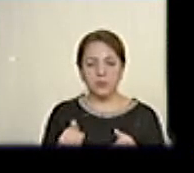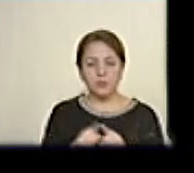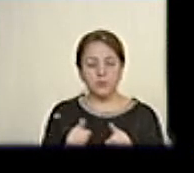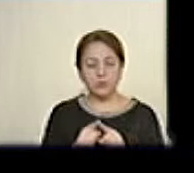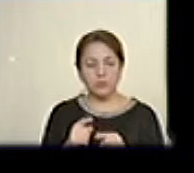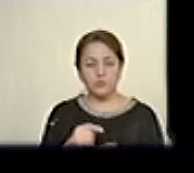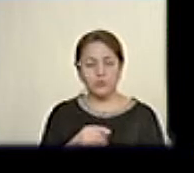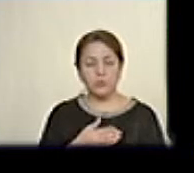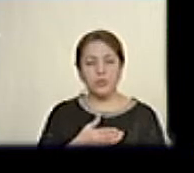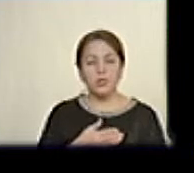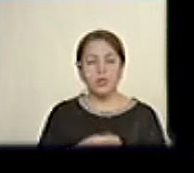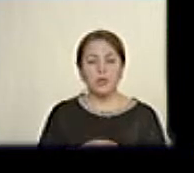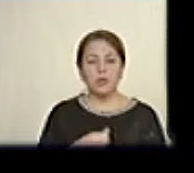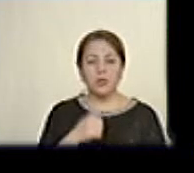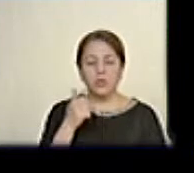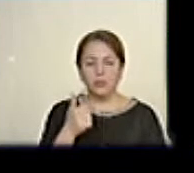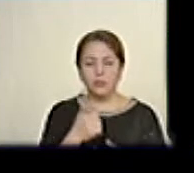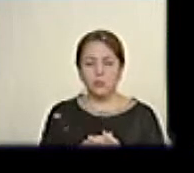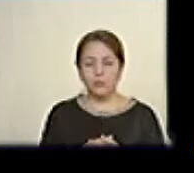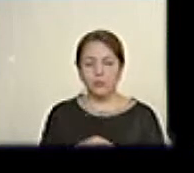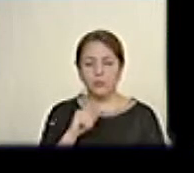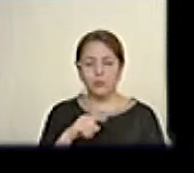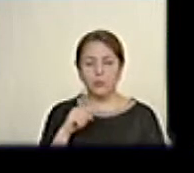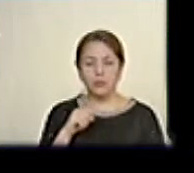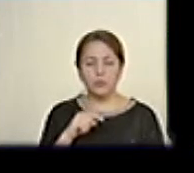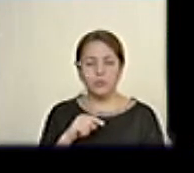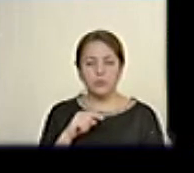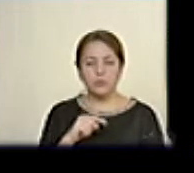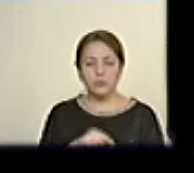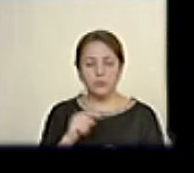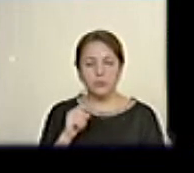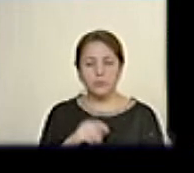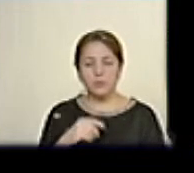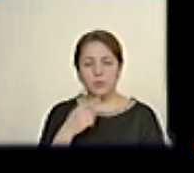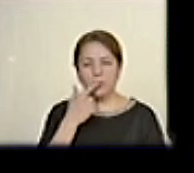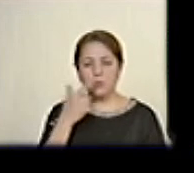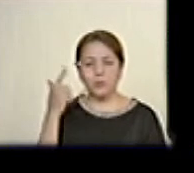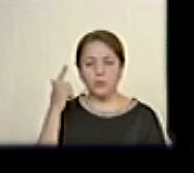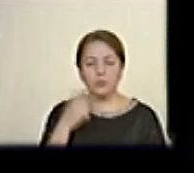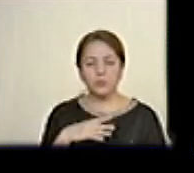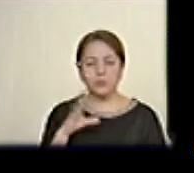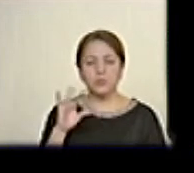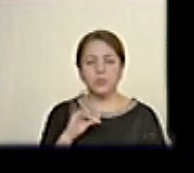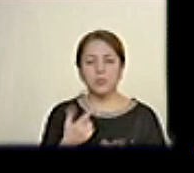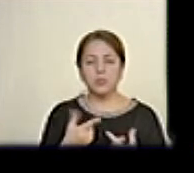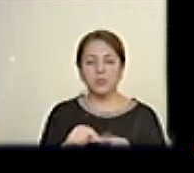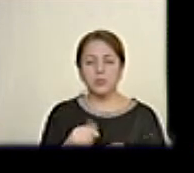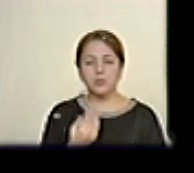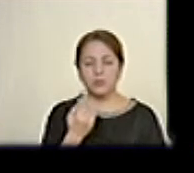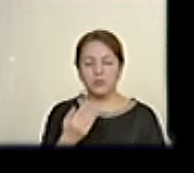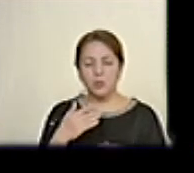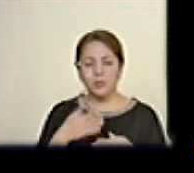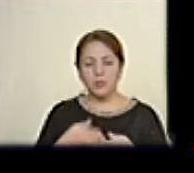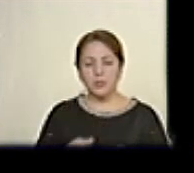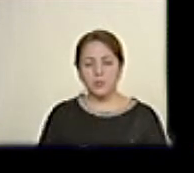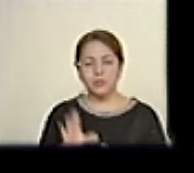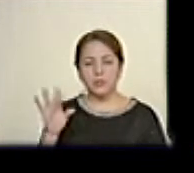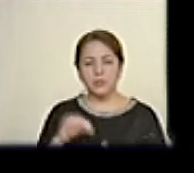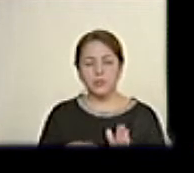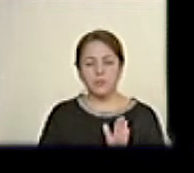вызывает чувство гордости и радости за те места, где ты родился и вырос.